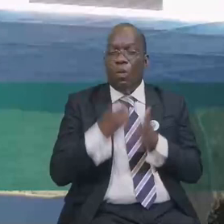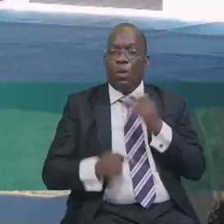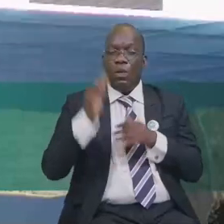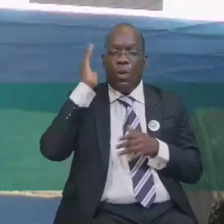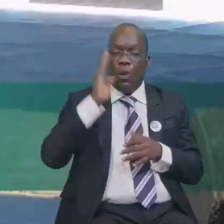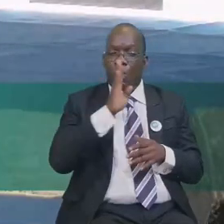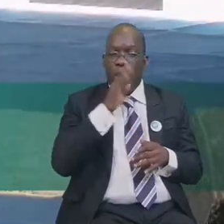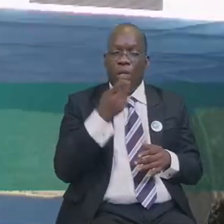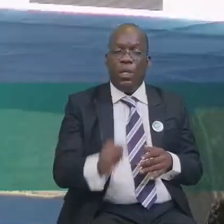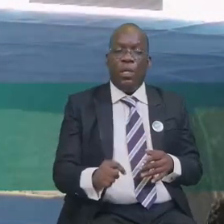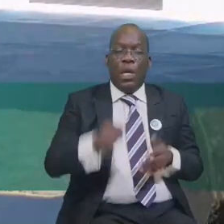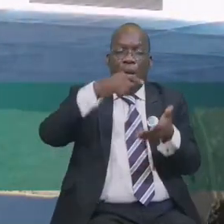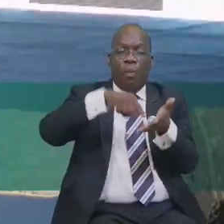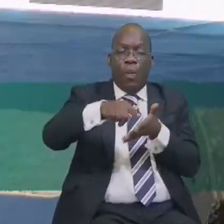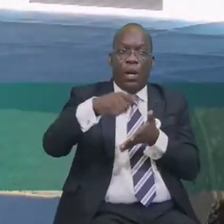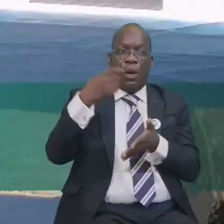de ton